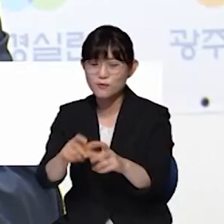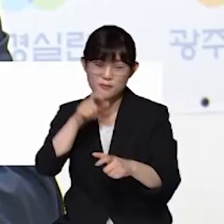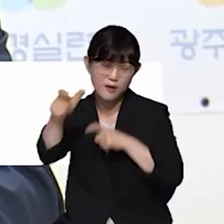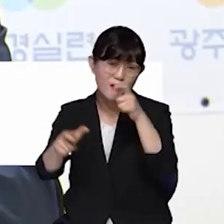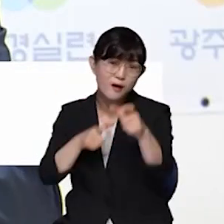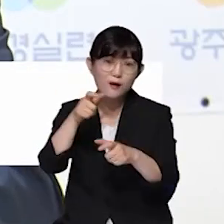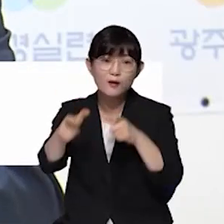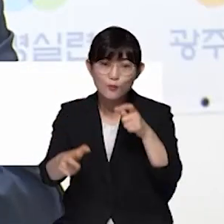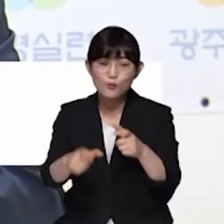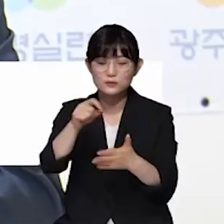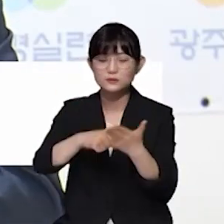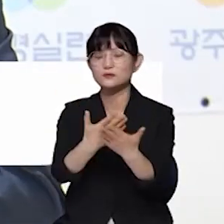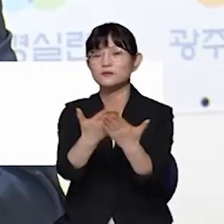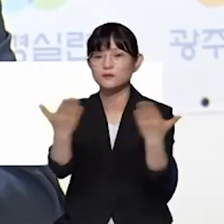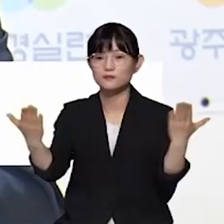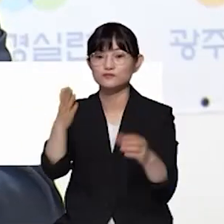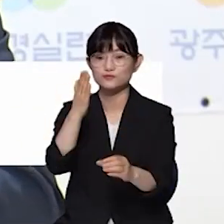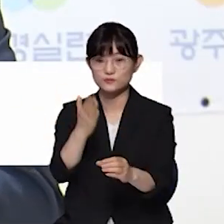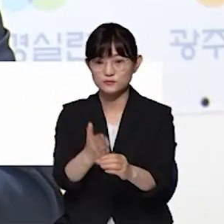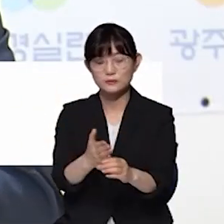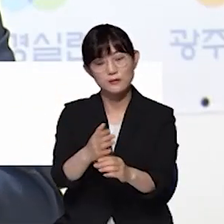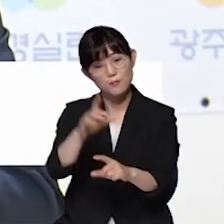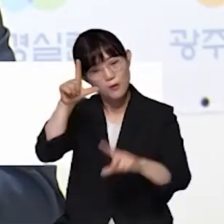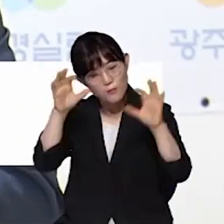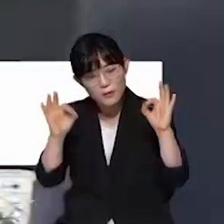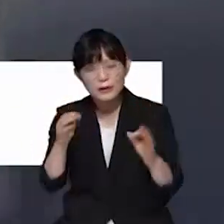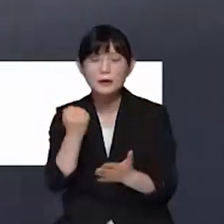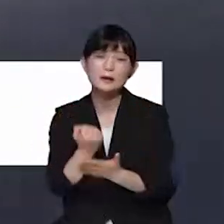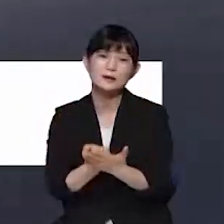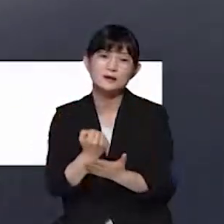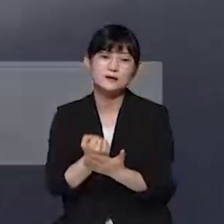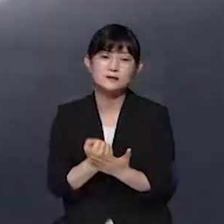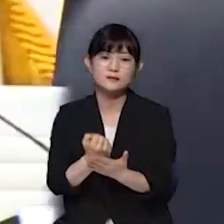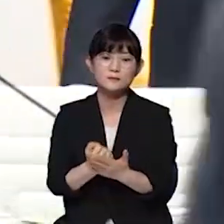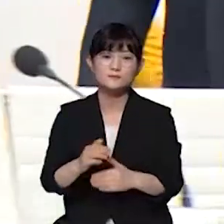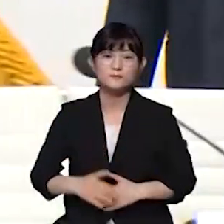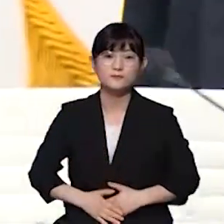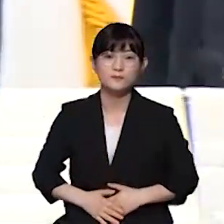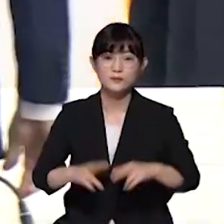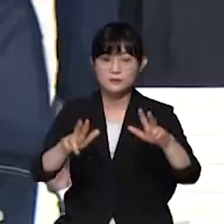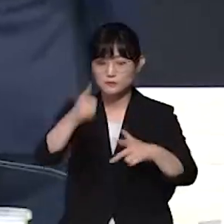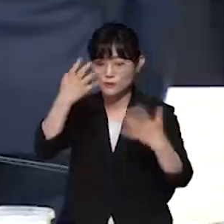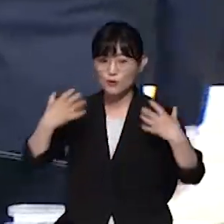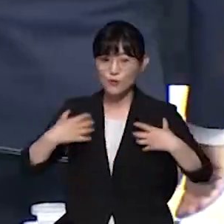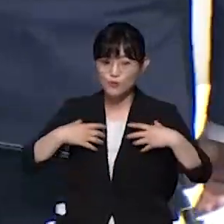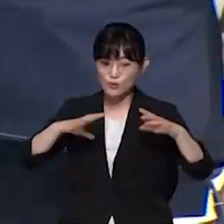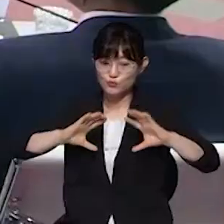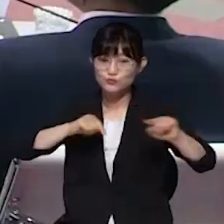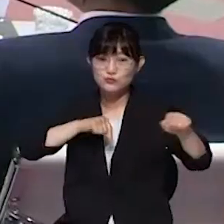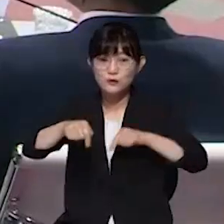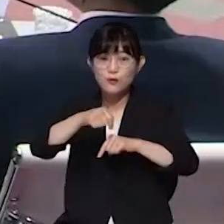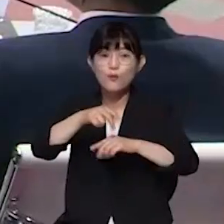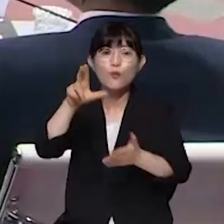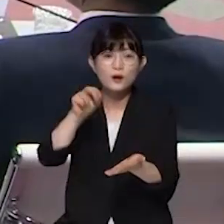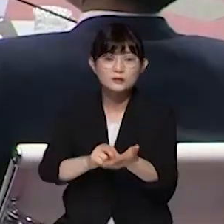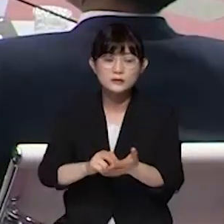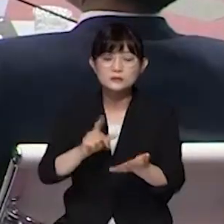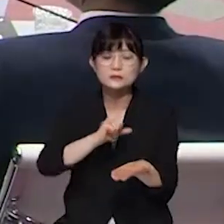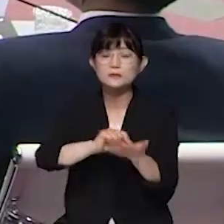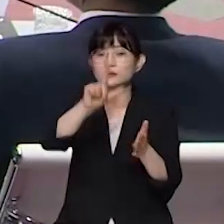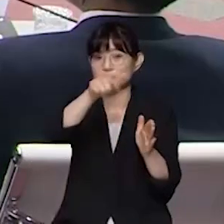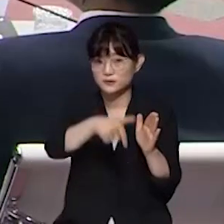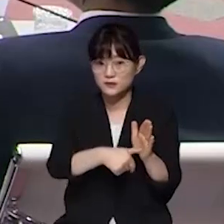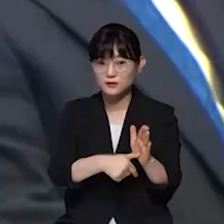성명서 발표하고 기자회견하고 있는데 참 안타까운 일이죠. 현 정부의 국정과제인 지방시대.